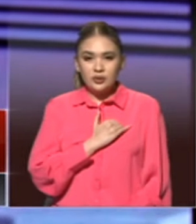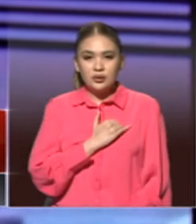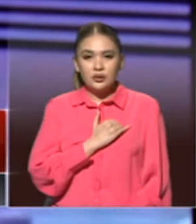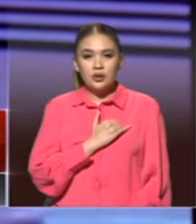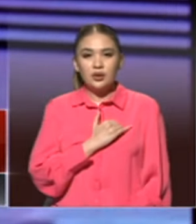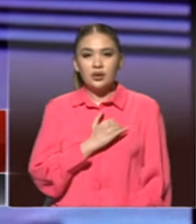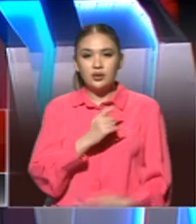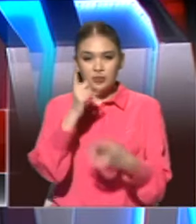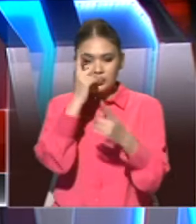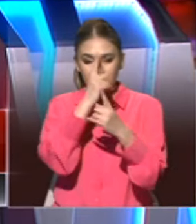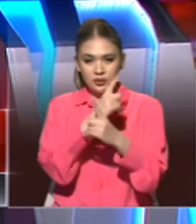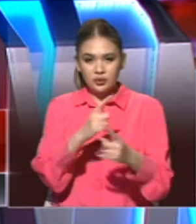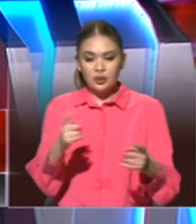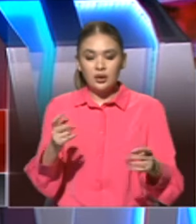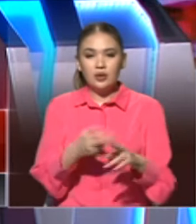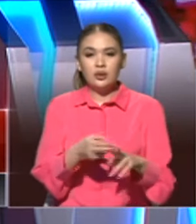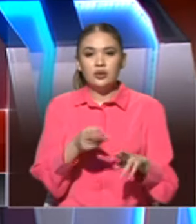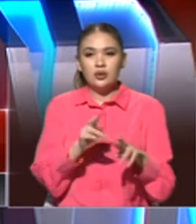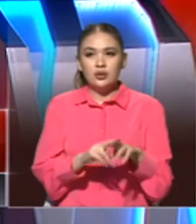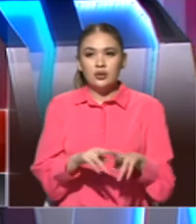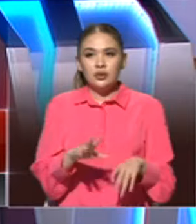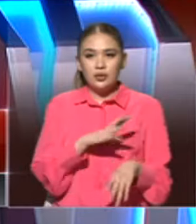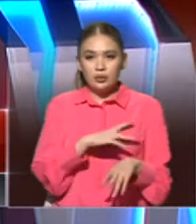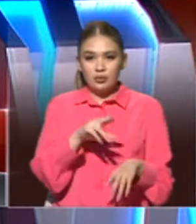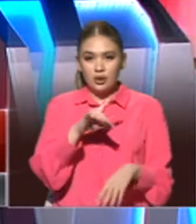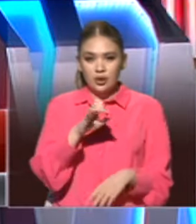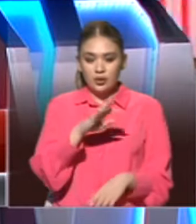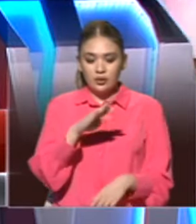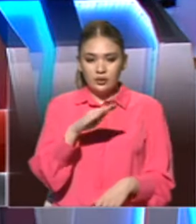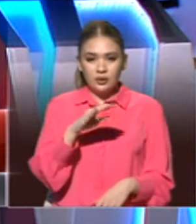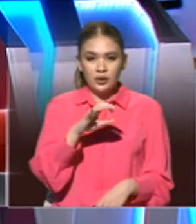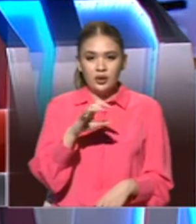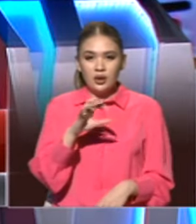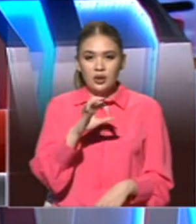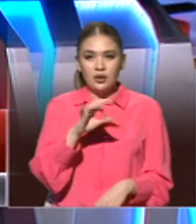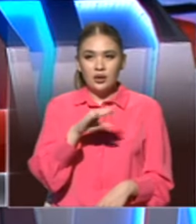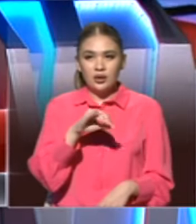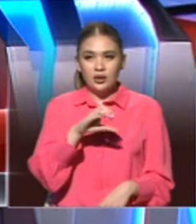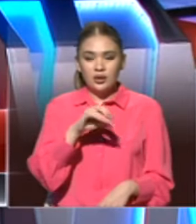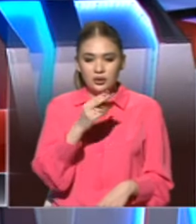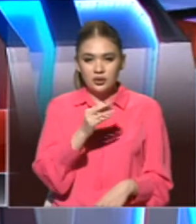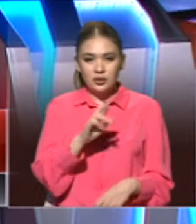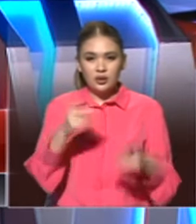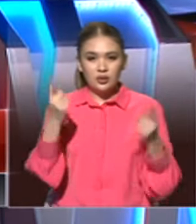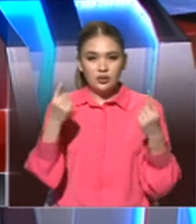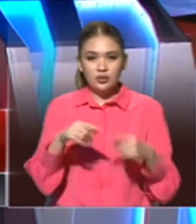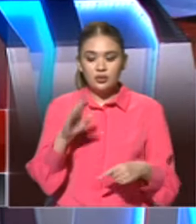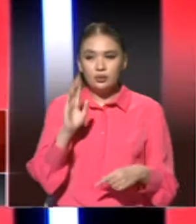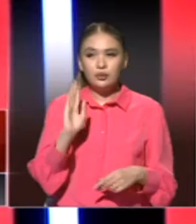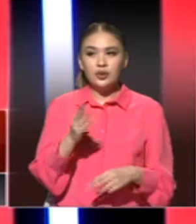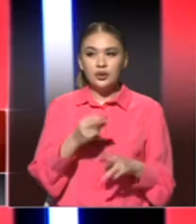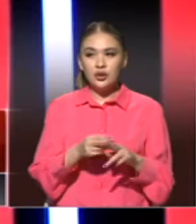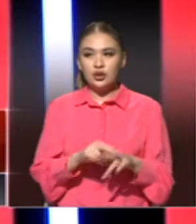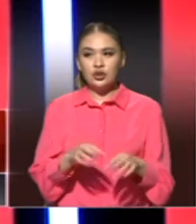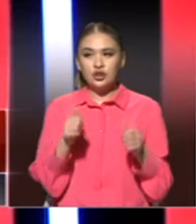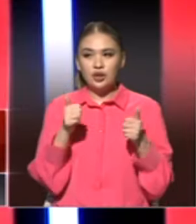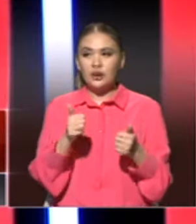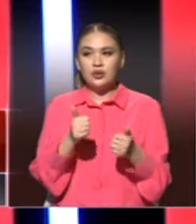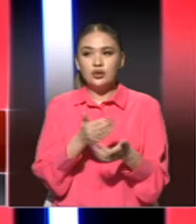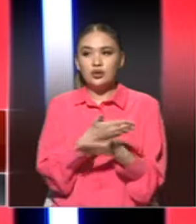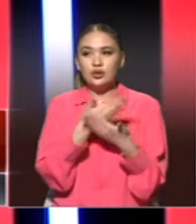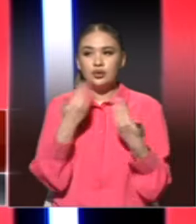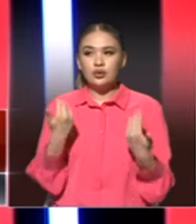насихат. Өзіңіз айтыңыз, профориентатормен профориентация өте төмен деңгейде. Жақсы профориентация жүргізіліп жатқан